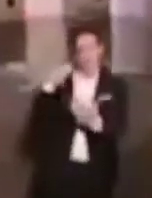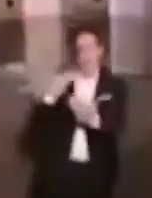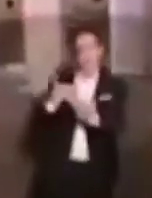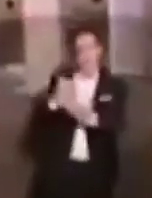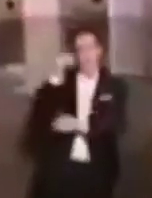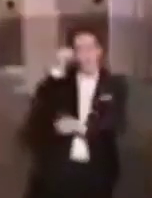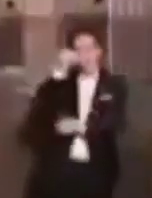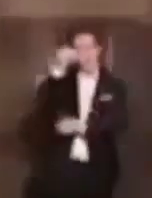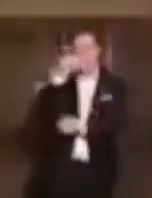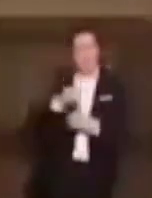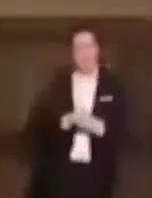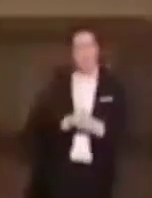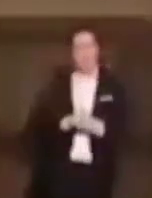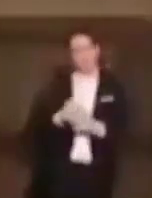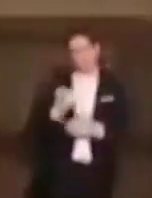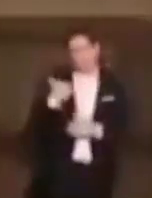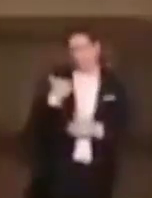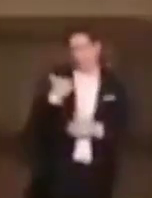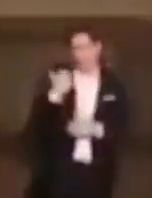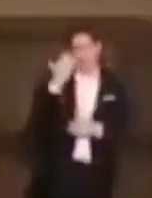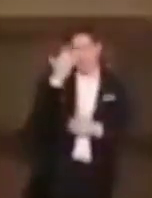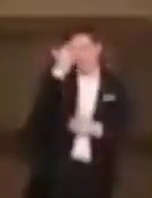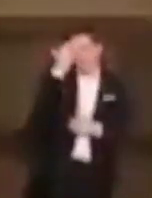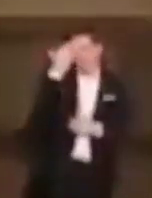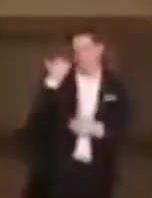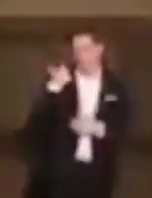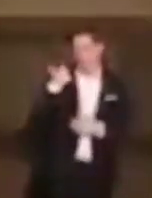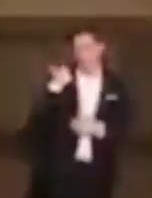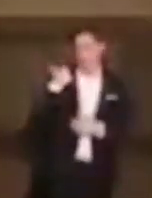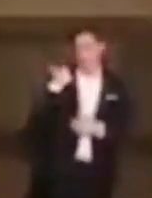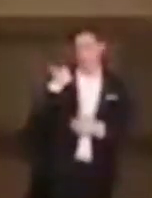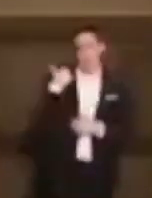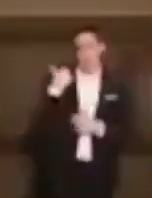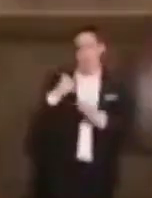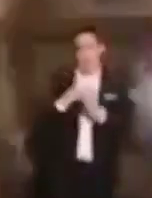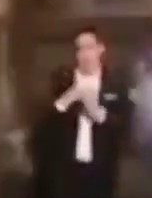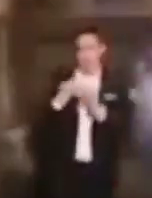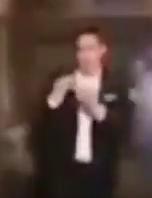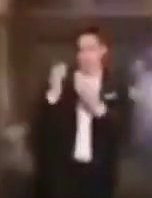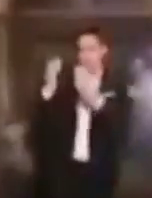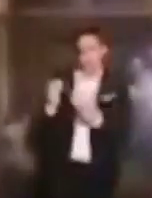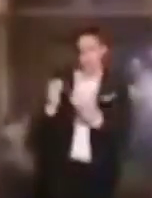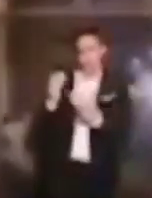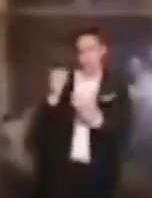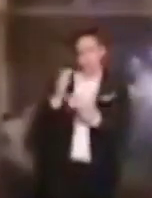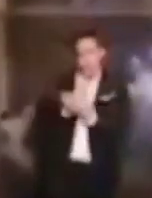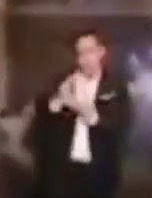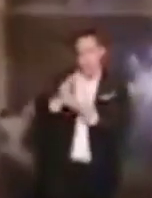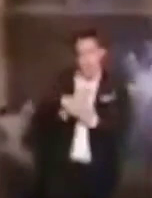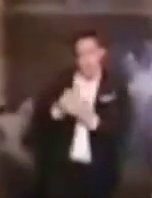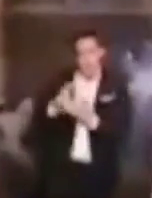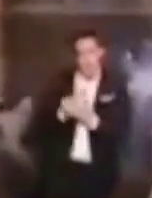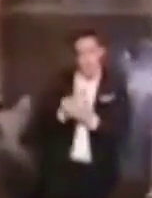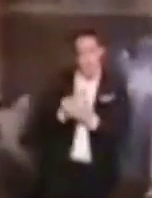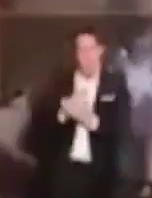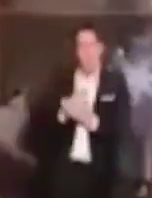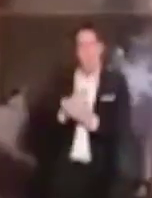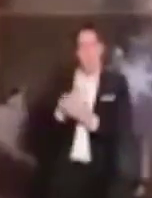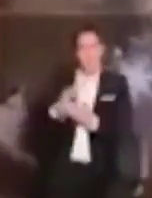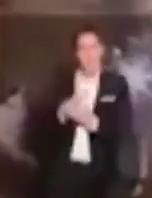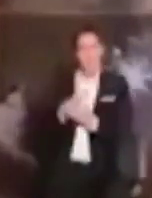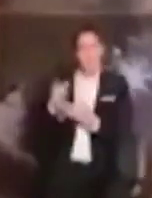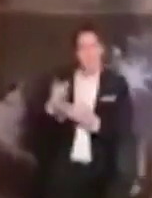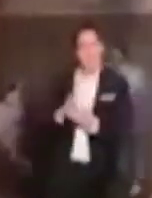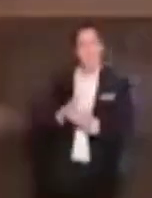داریم؟ آیا از خودتان خجالت نمی کشید؟ ای مسلمانان، ای کسانی که